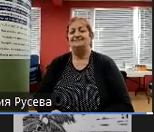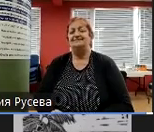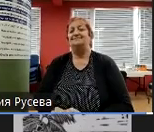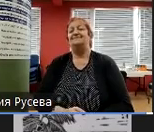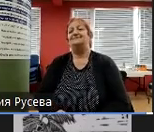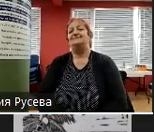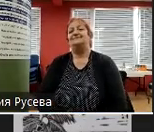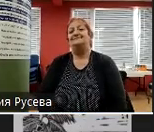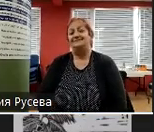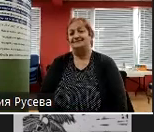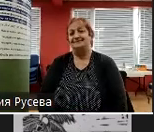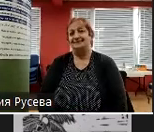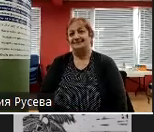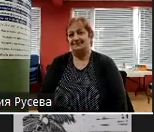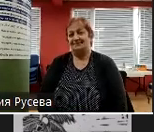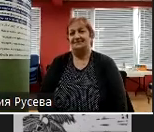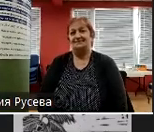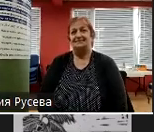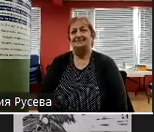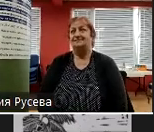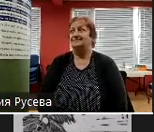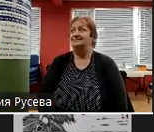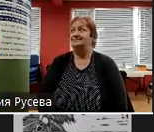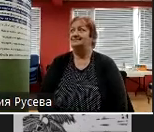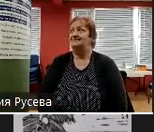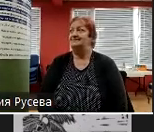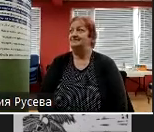accessible online and face-to-face meeting.